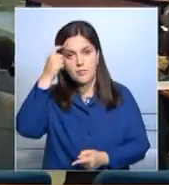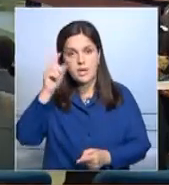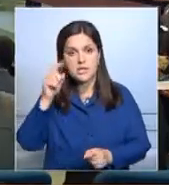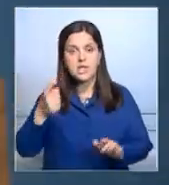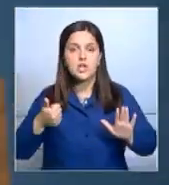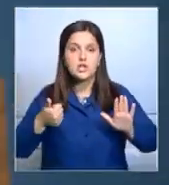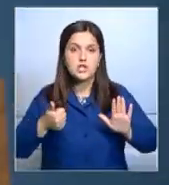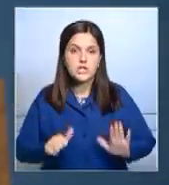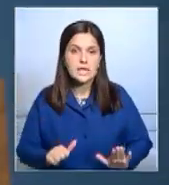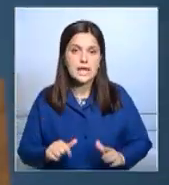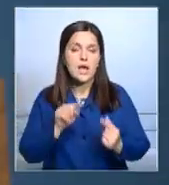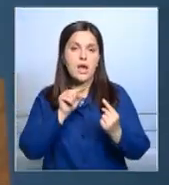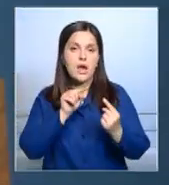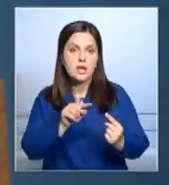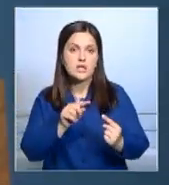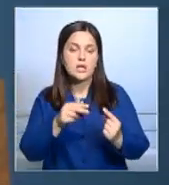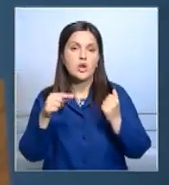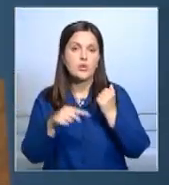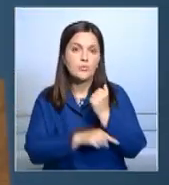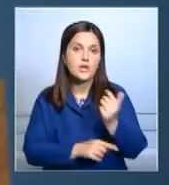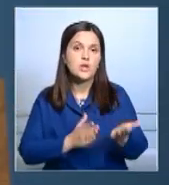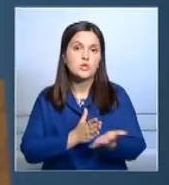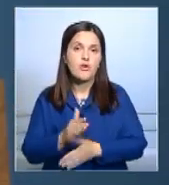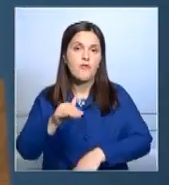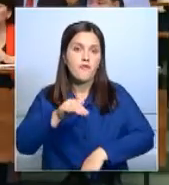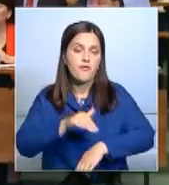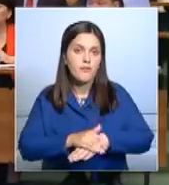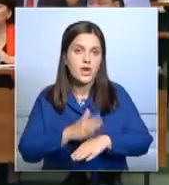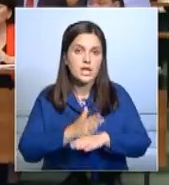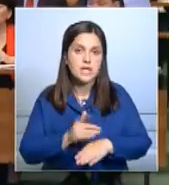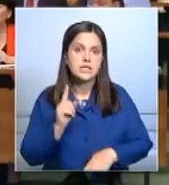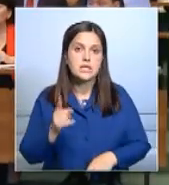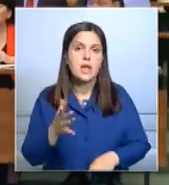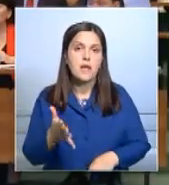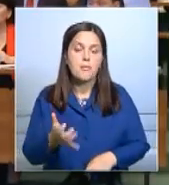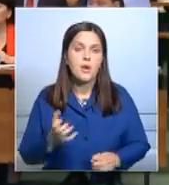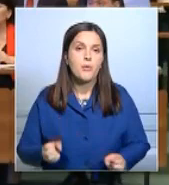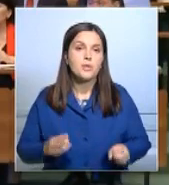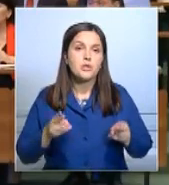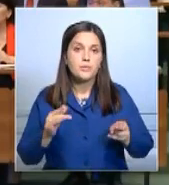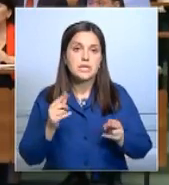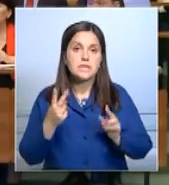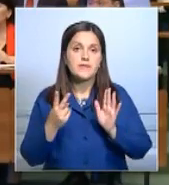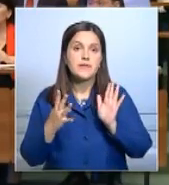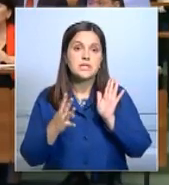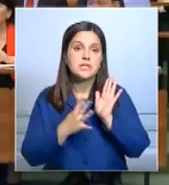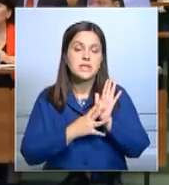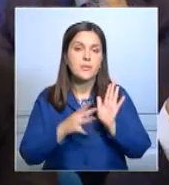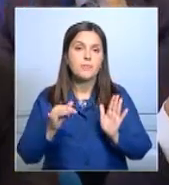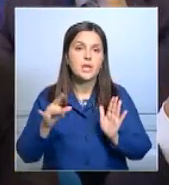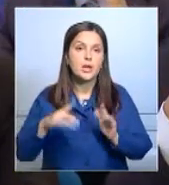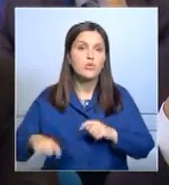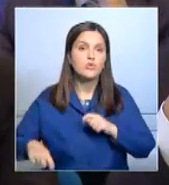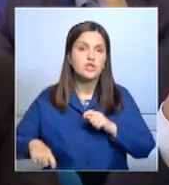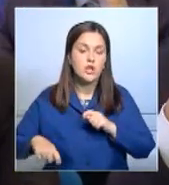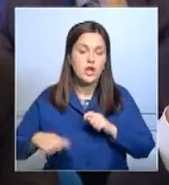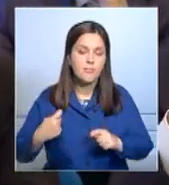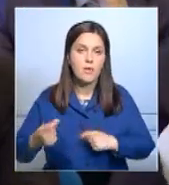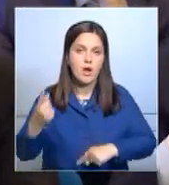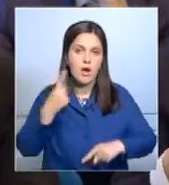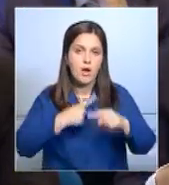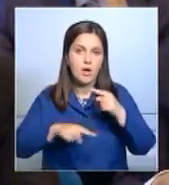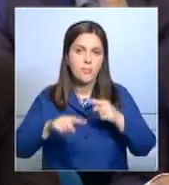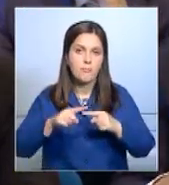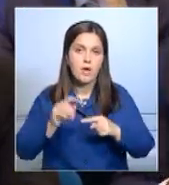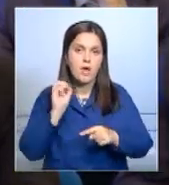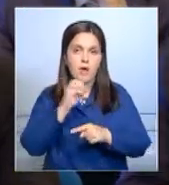на встречу сообщили, что за полгода антикоррупционная служба выявила свыше 1500 преступлений. Из 29-миллиардного ущерба